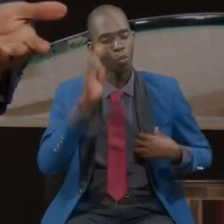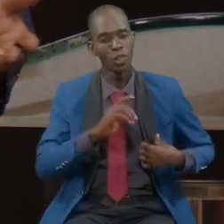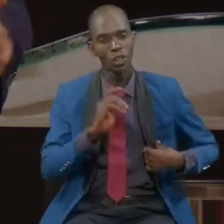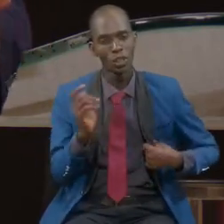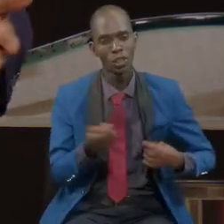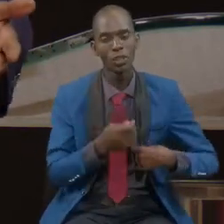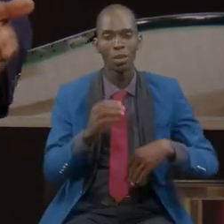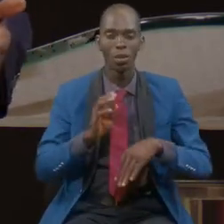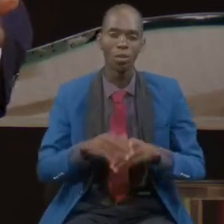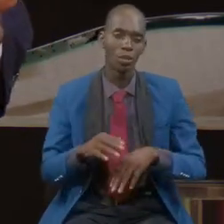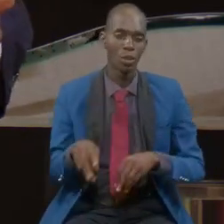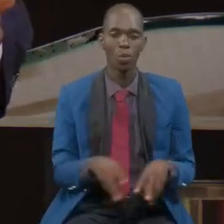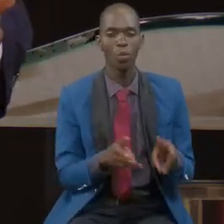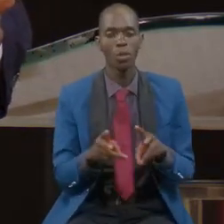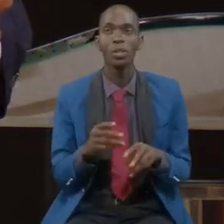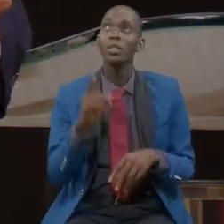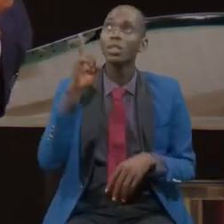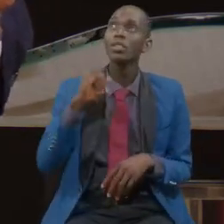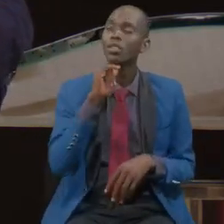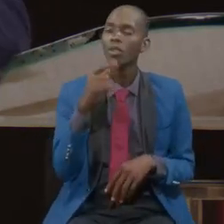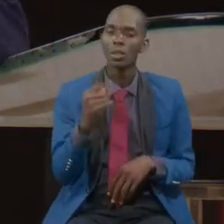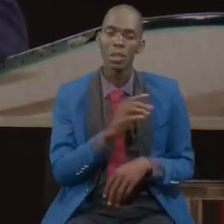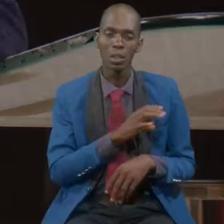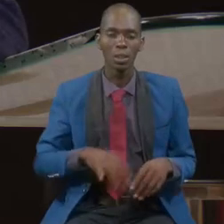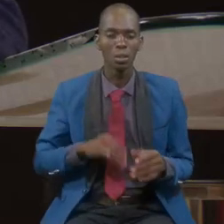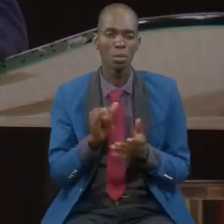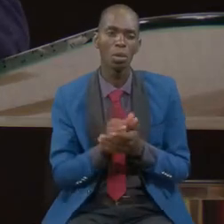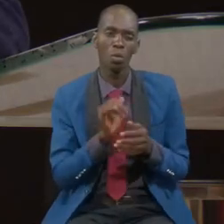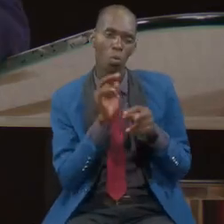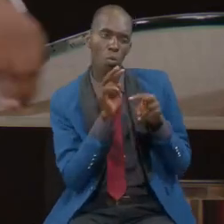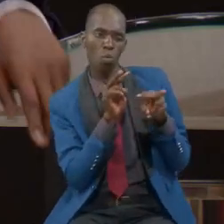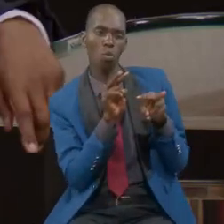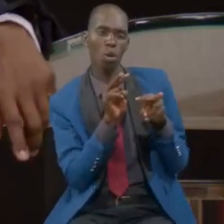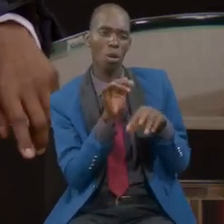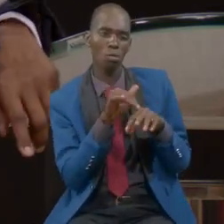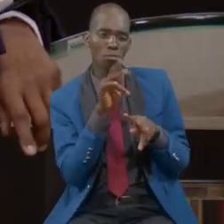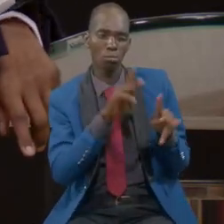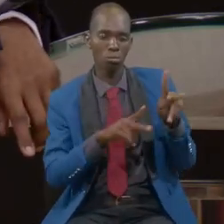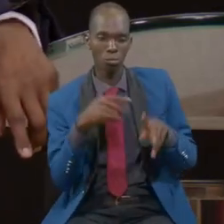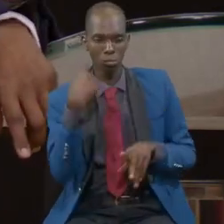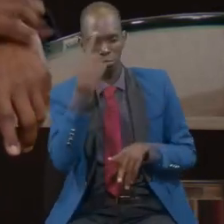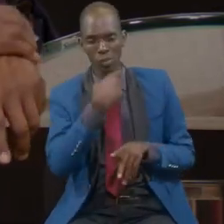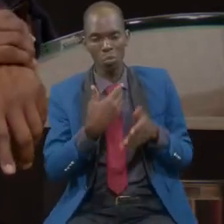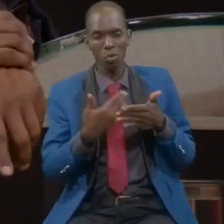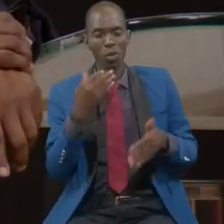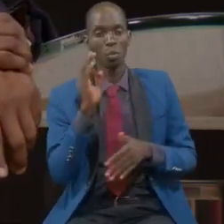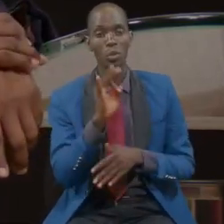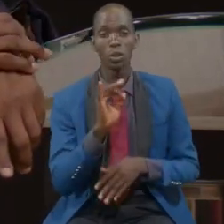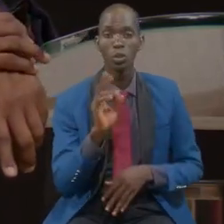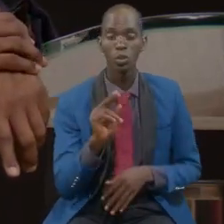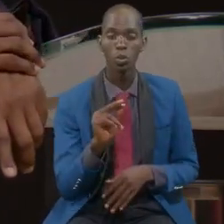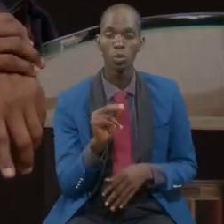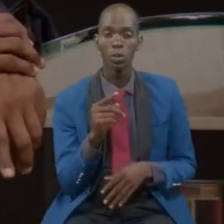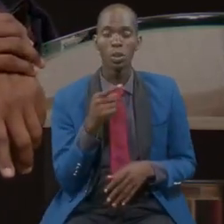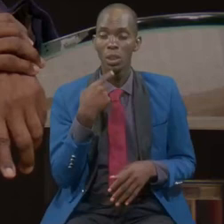ne change pas selon la voix, selon le visage des gens. Mais il dit ici